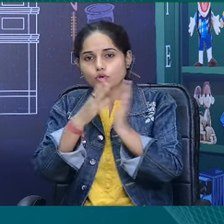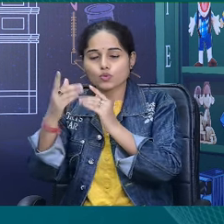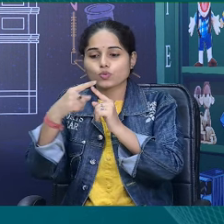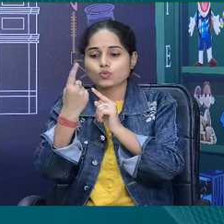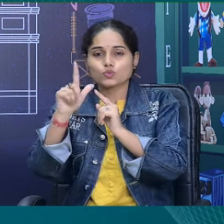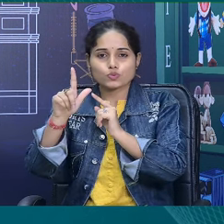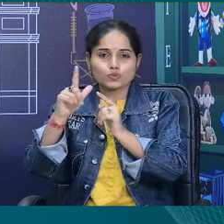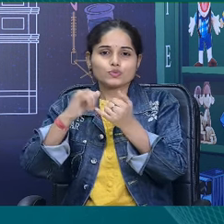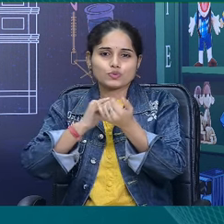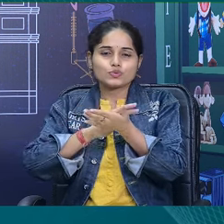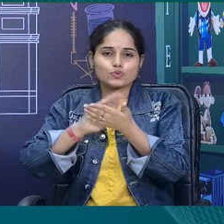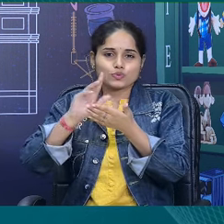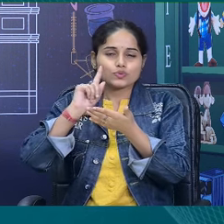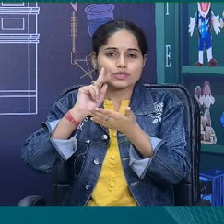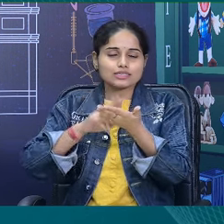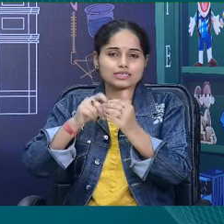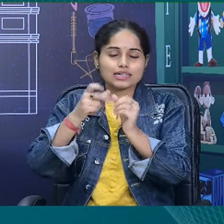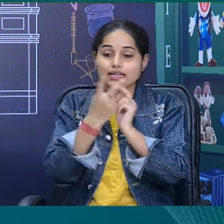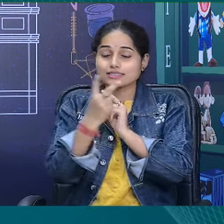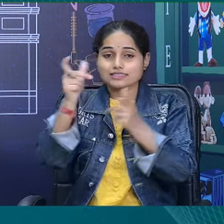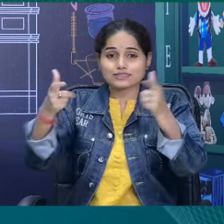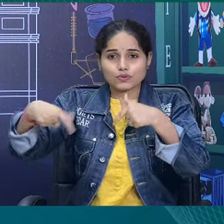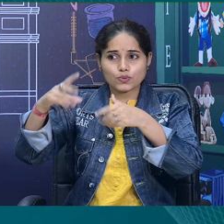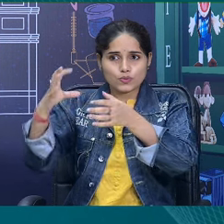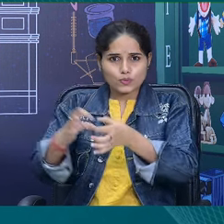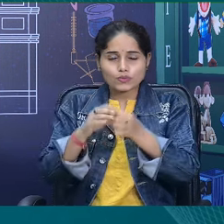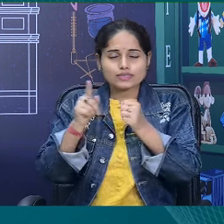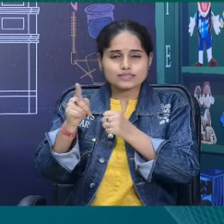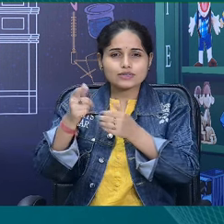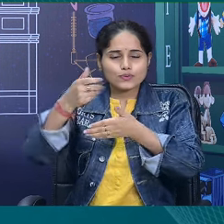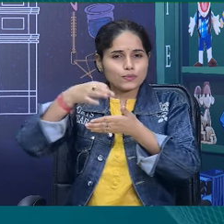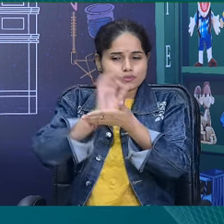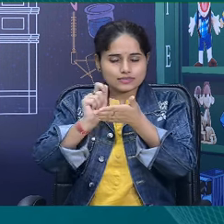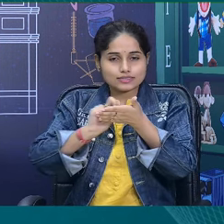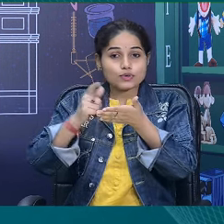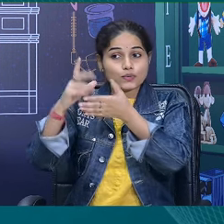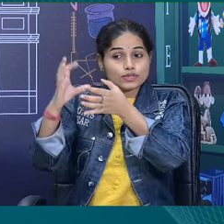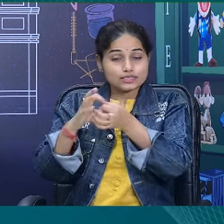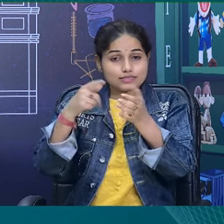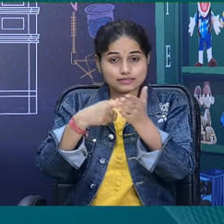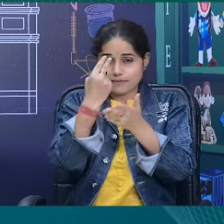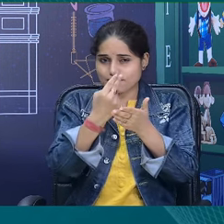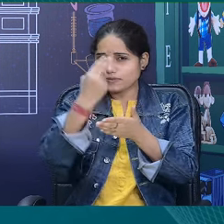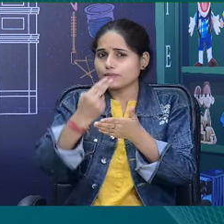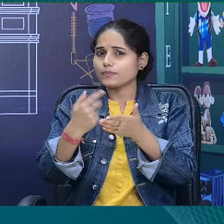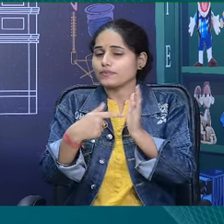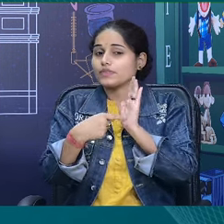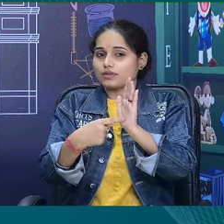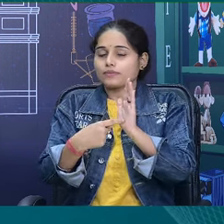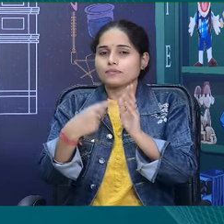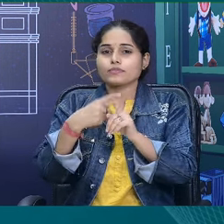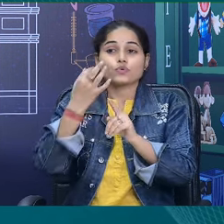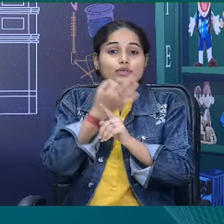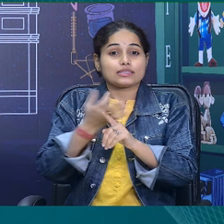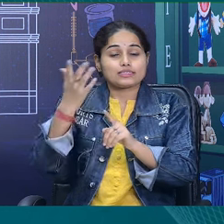तरीके से दर्शाया करते थे विनोद बिहारी मुखर्जी का यह अपना एक स्पेशल जिसको कहेंगे कि एक उनका स्पेशल यूएसपी था उस